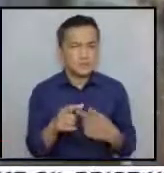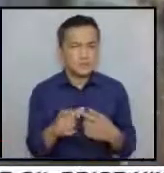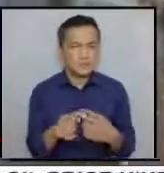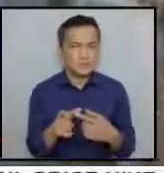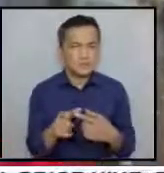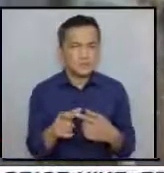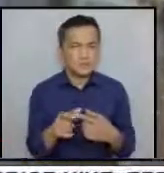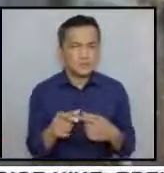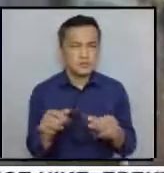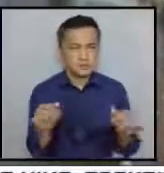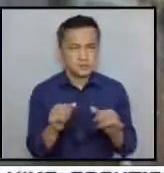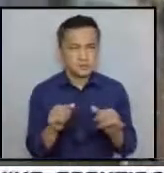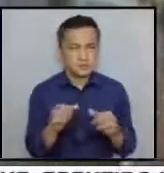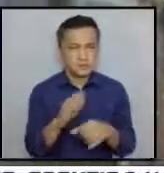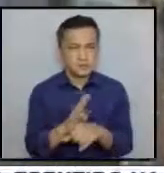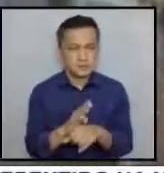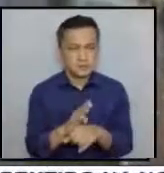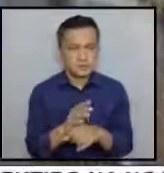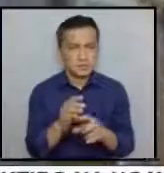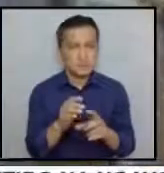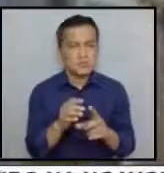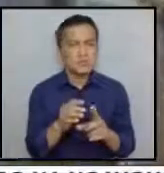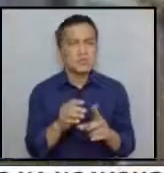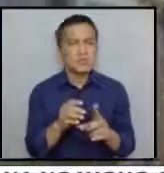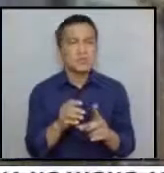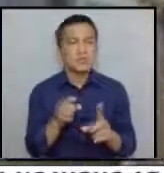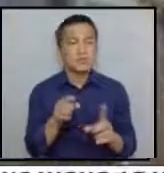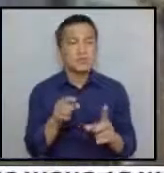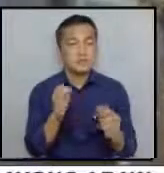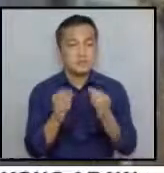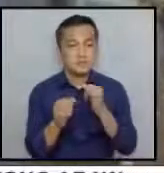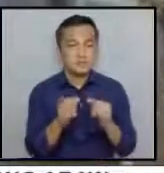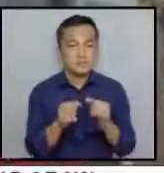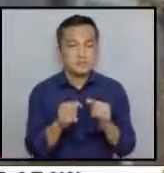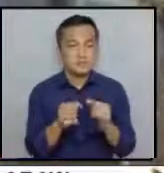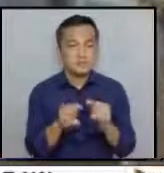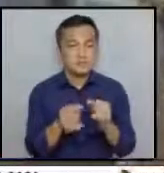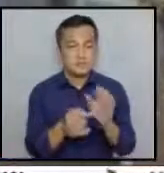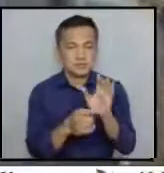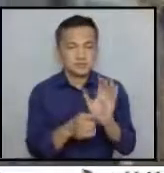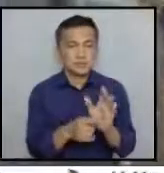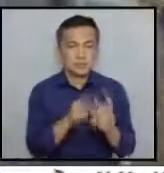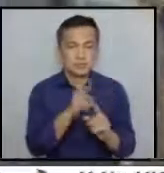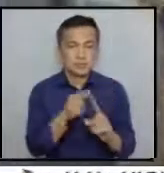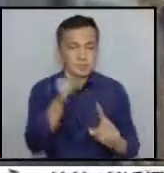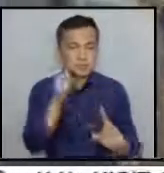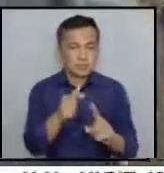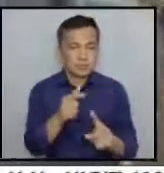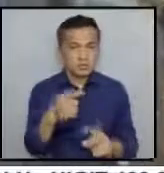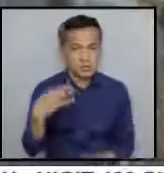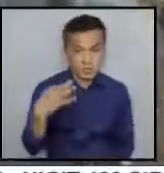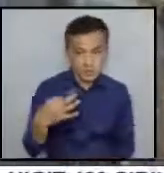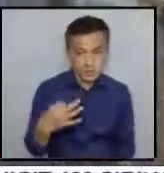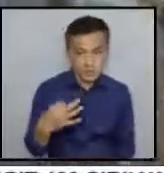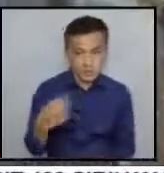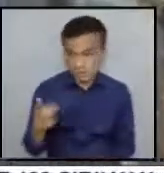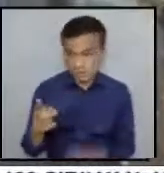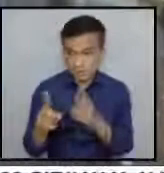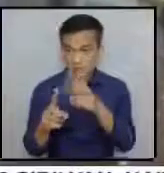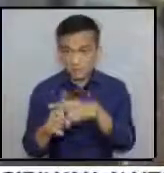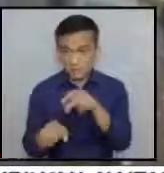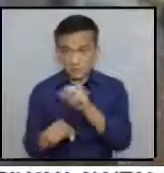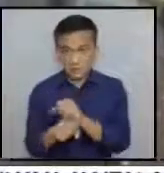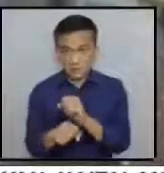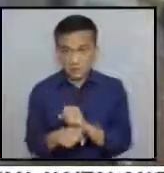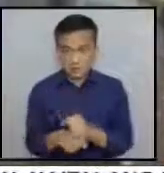interview exposes the true motive of a candidate. Di ba pag nag-a-apply ka ng trabaho, ginagalingan mo, sarili mo,